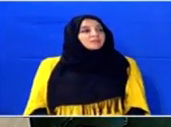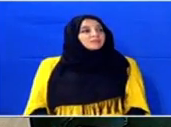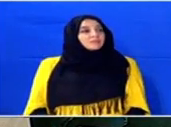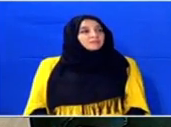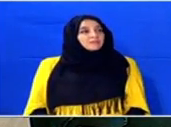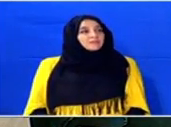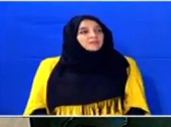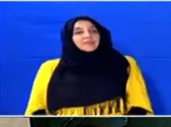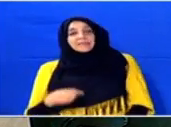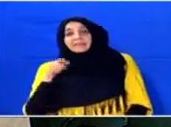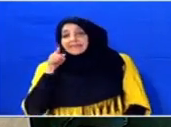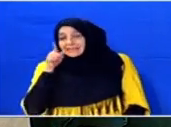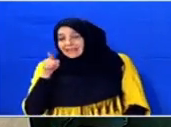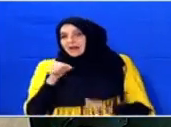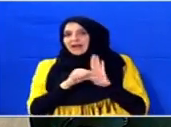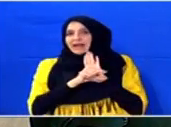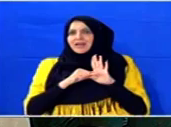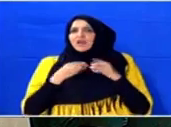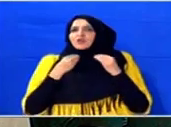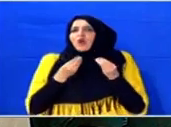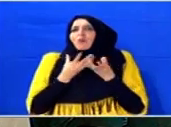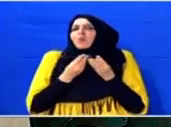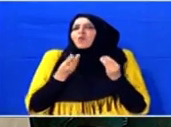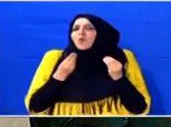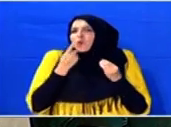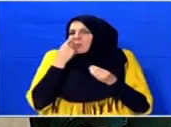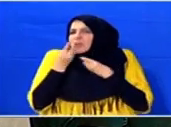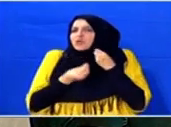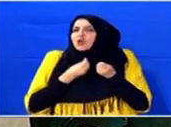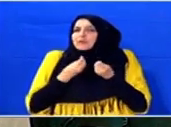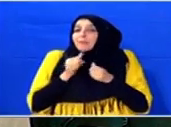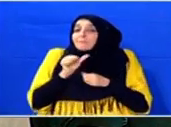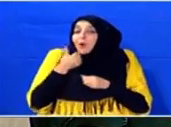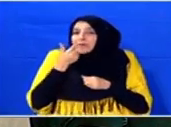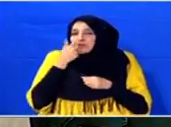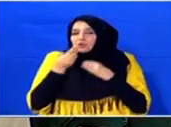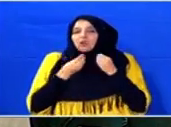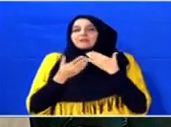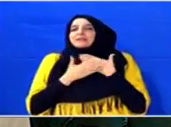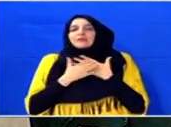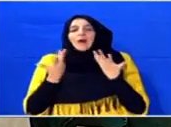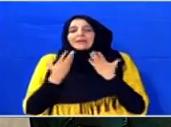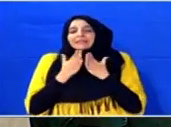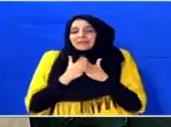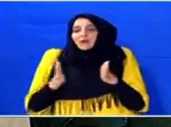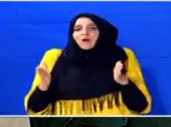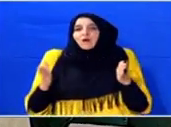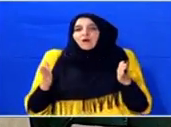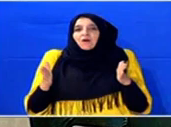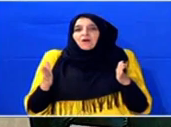الايات تشير الى الجمله معاني المعنى الاول الاشاره الى الشقاق